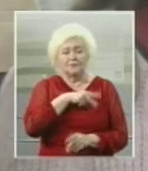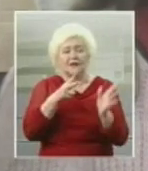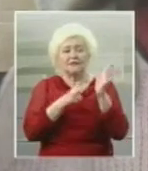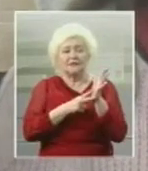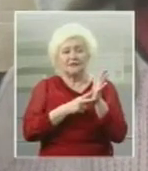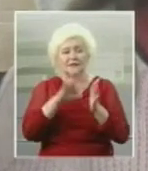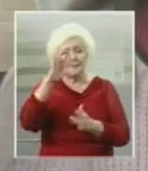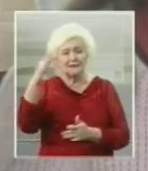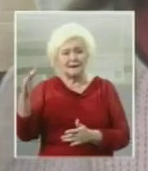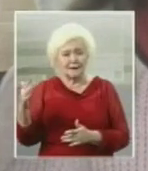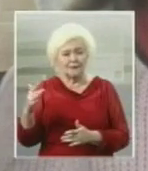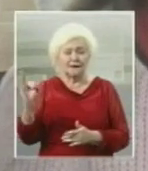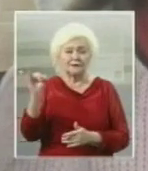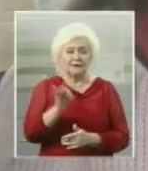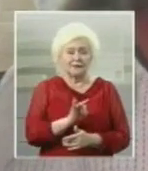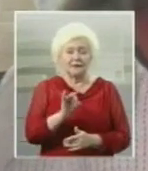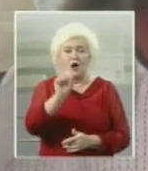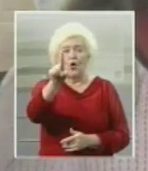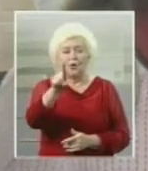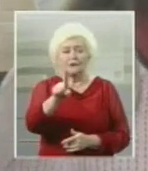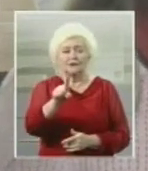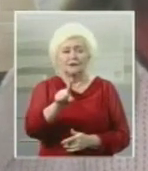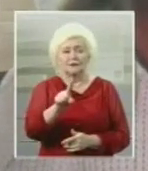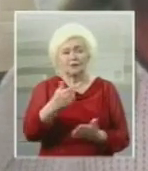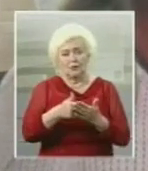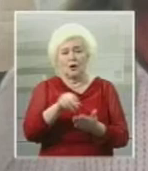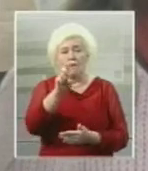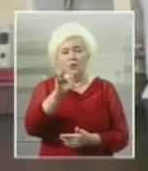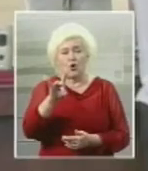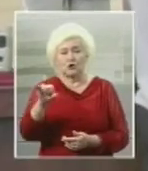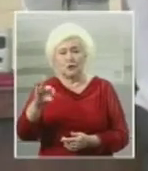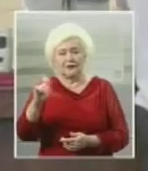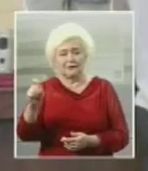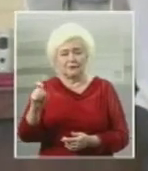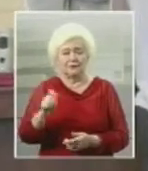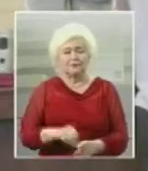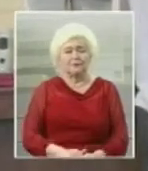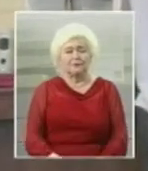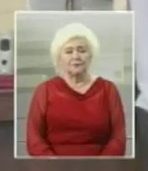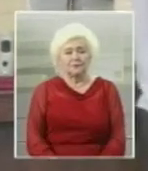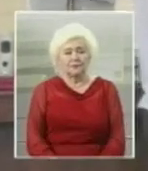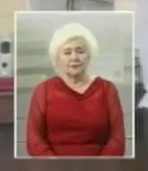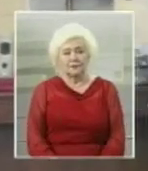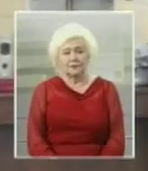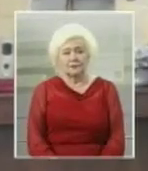7 срібних та 11, по-моєму, бронзових.